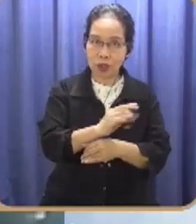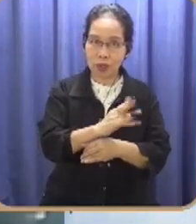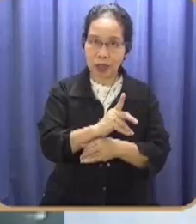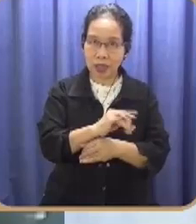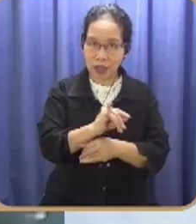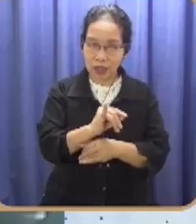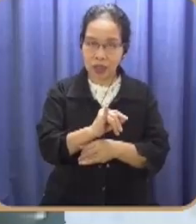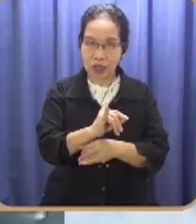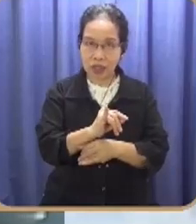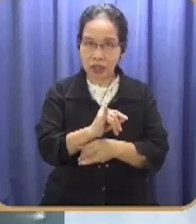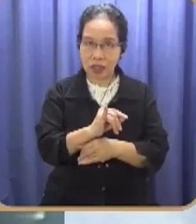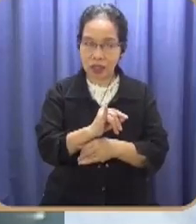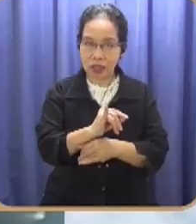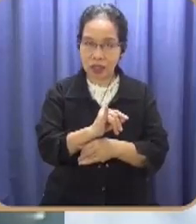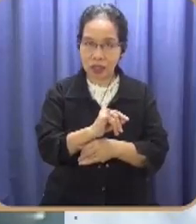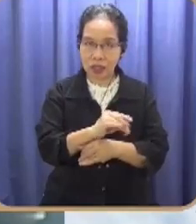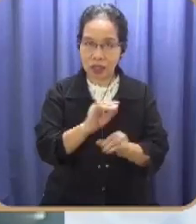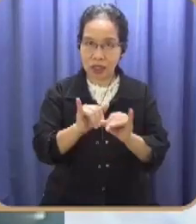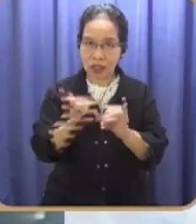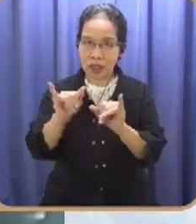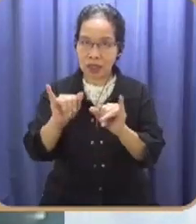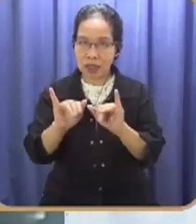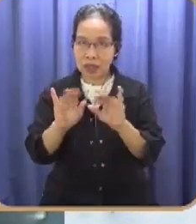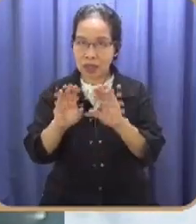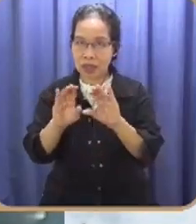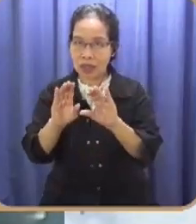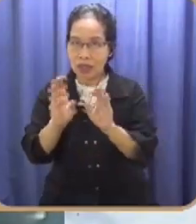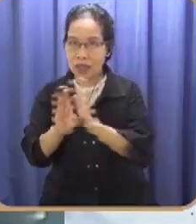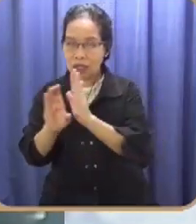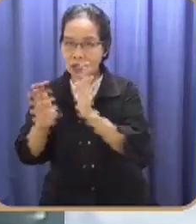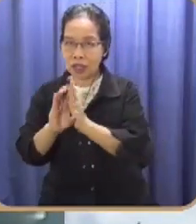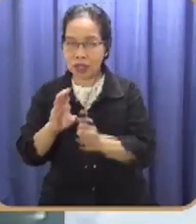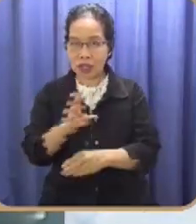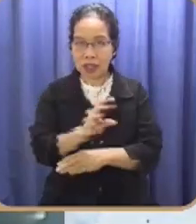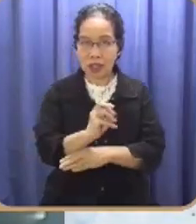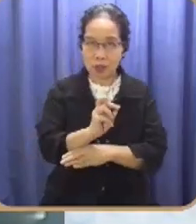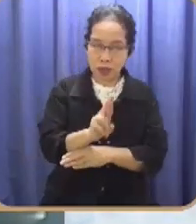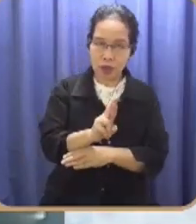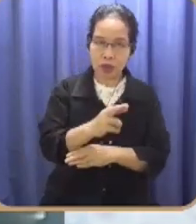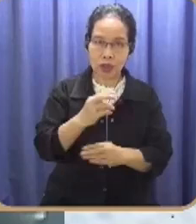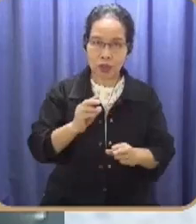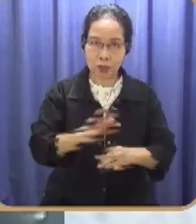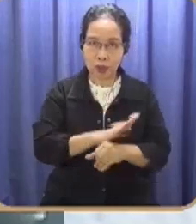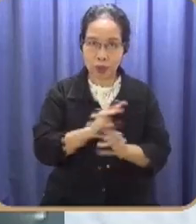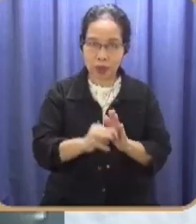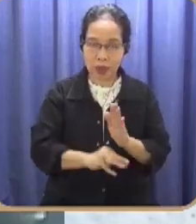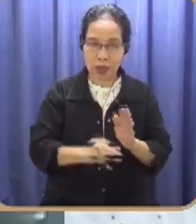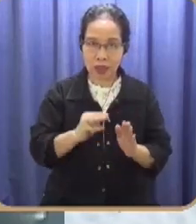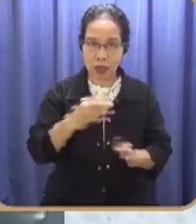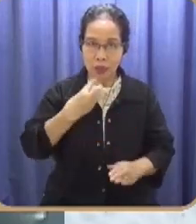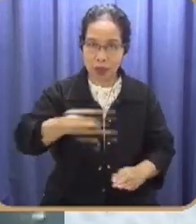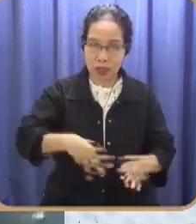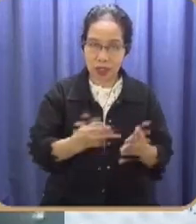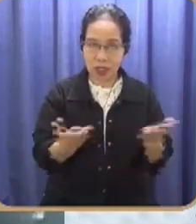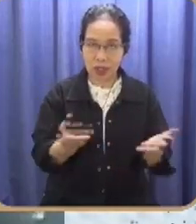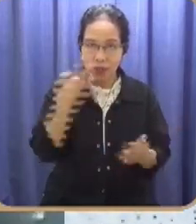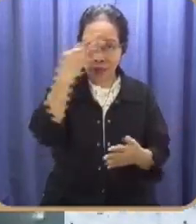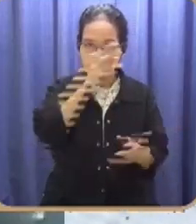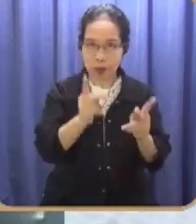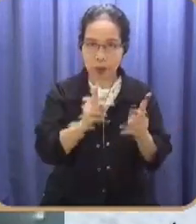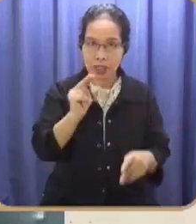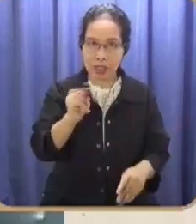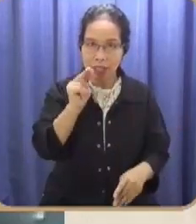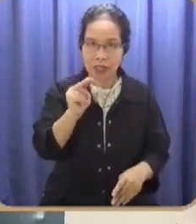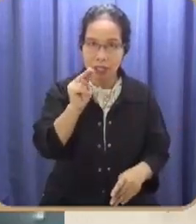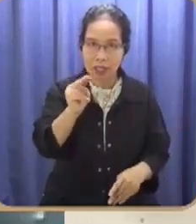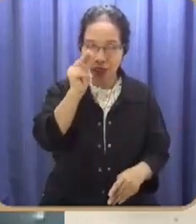Paracale, Camarines Norte upang bigyang katuparan ng kahilingan po ng ating isa sa kababayan po dito na nangangailangan po ng